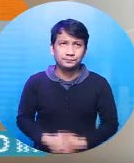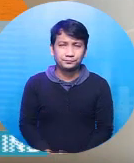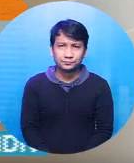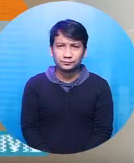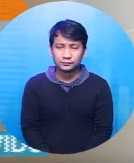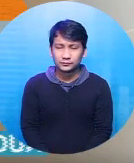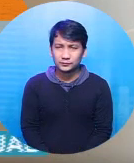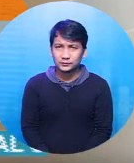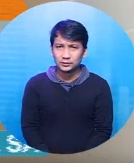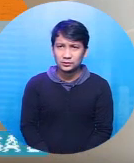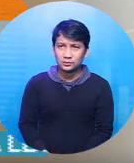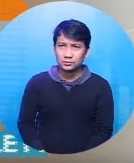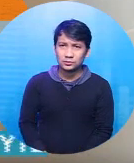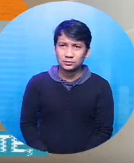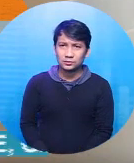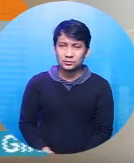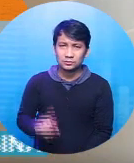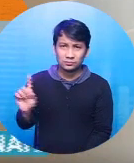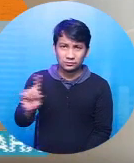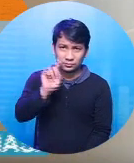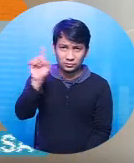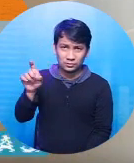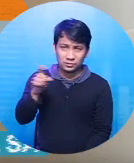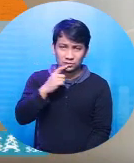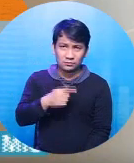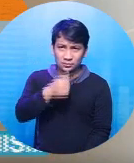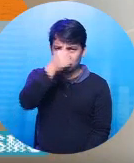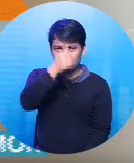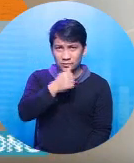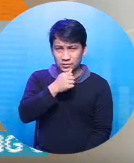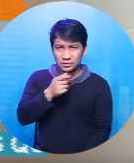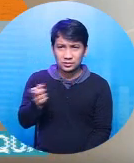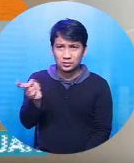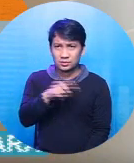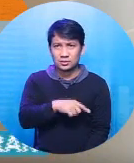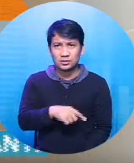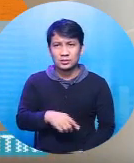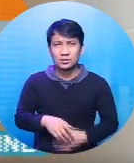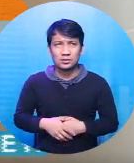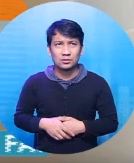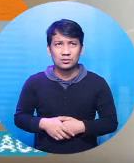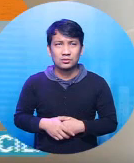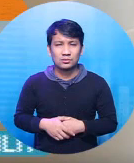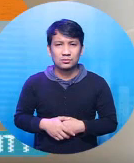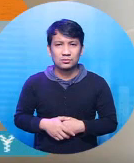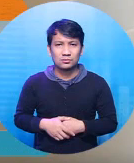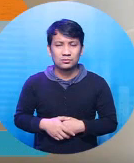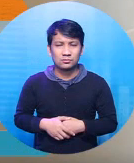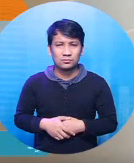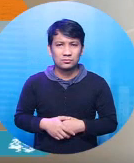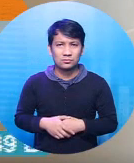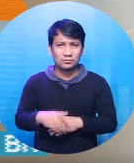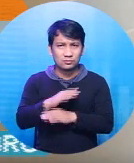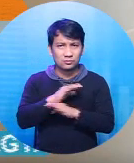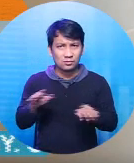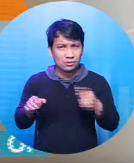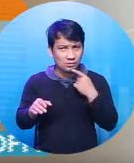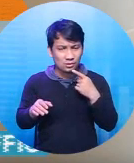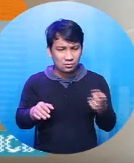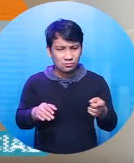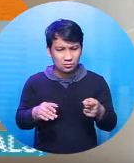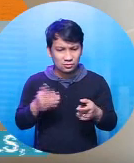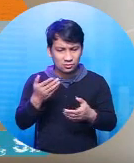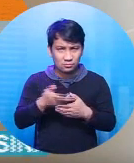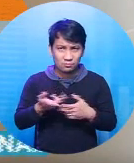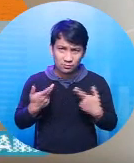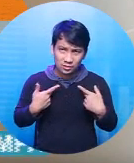Ikaw ba ay humingi ng taimtim na pasensya sa nanay mo? Opo, naghihintay po kami ng kapatid ko ng pasensya